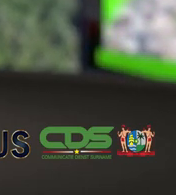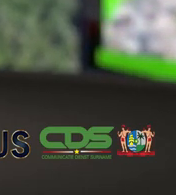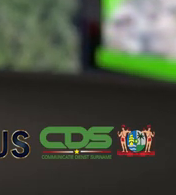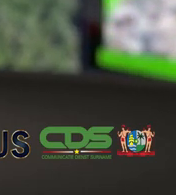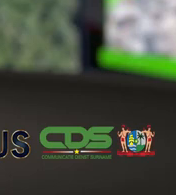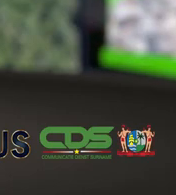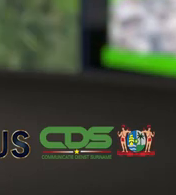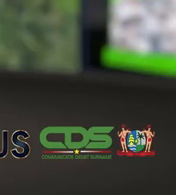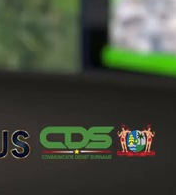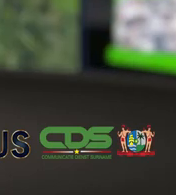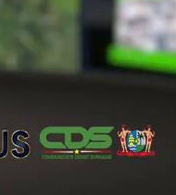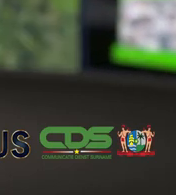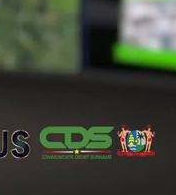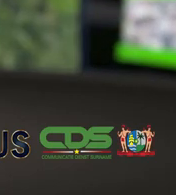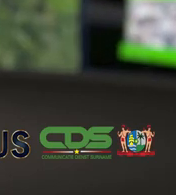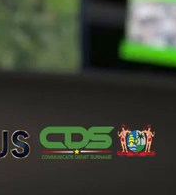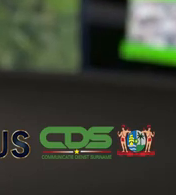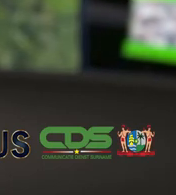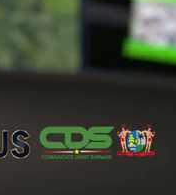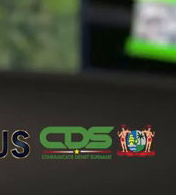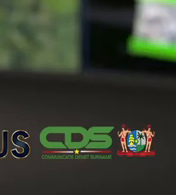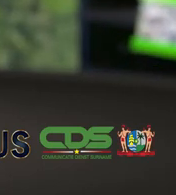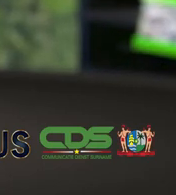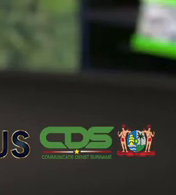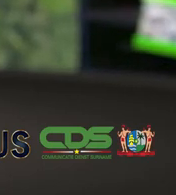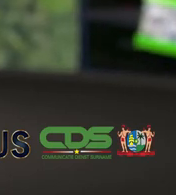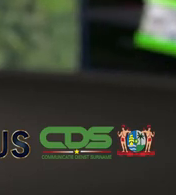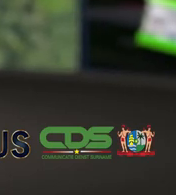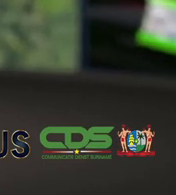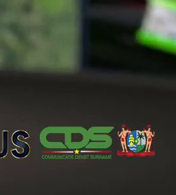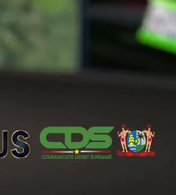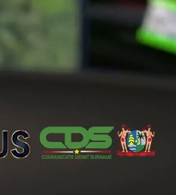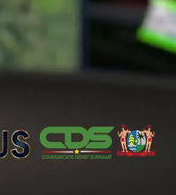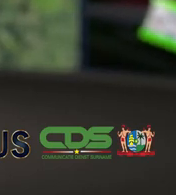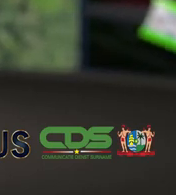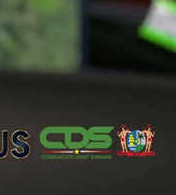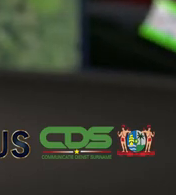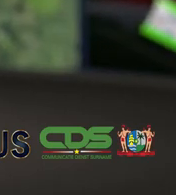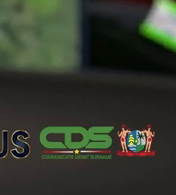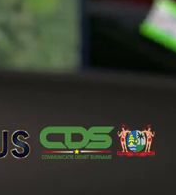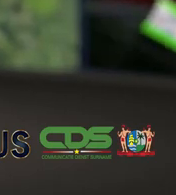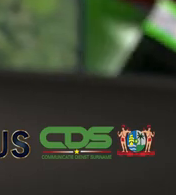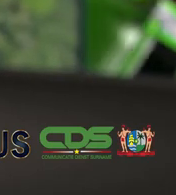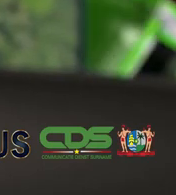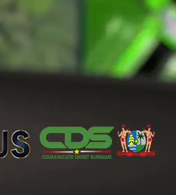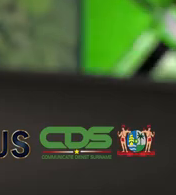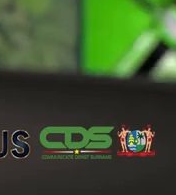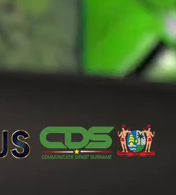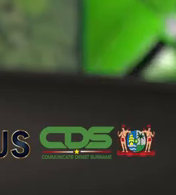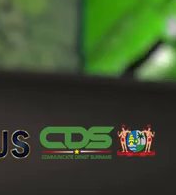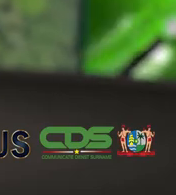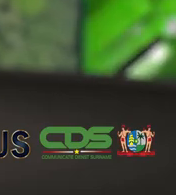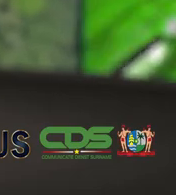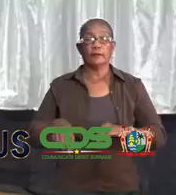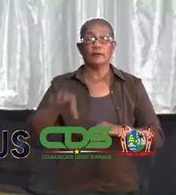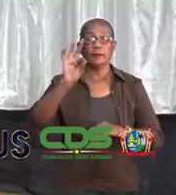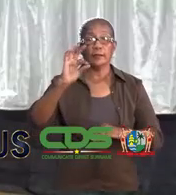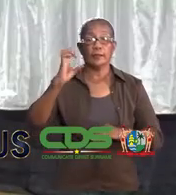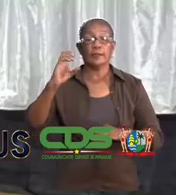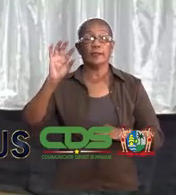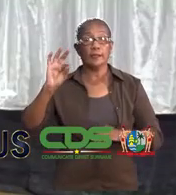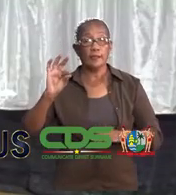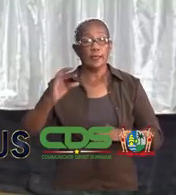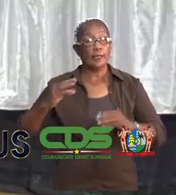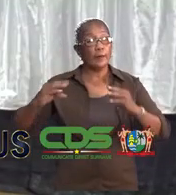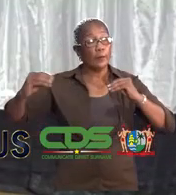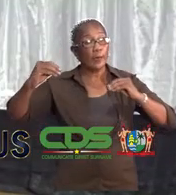op maandag 16 augustus belegde persconferentie van een uitstekende gelegenheid van zaken doen voor Suriname. Laat me